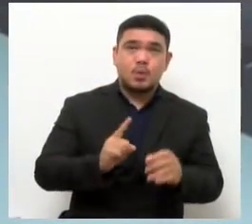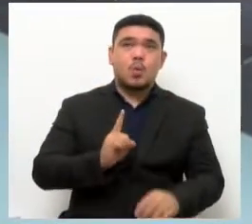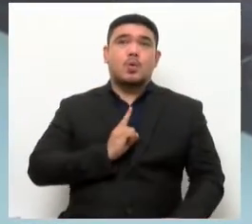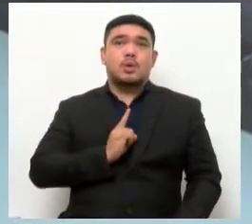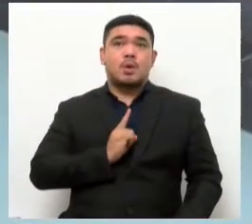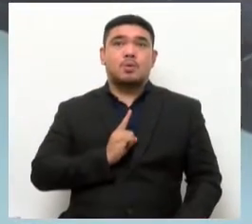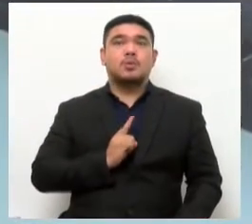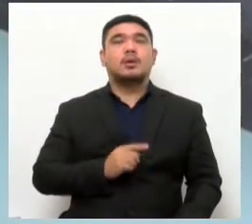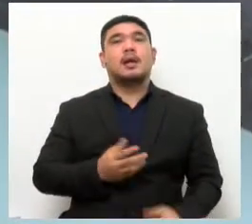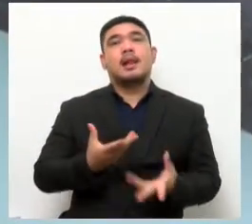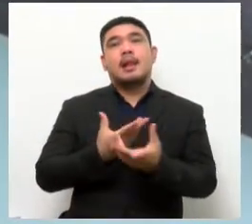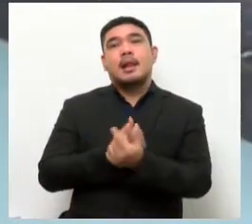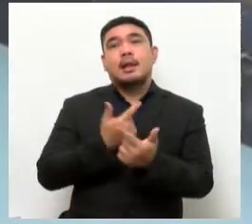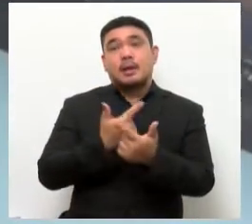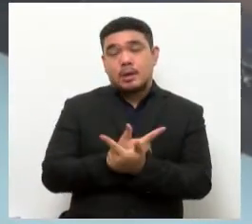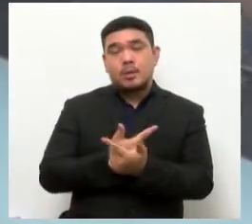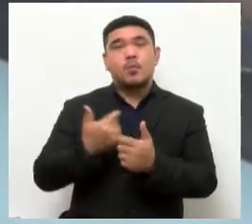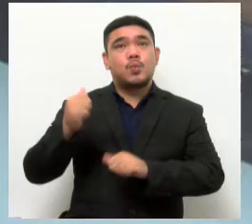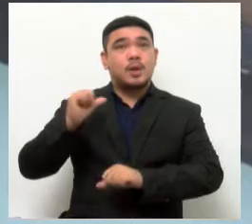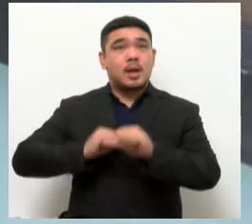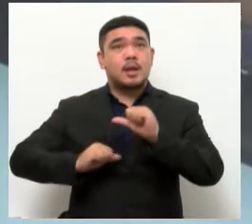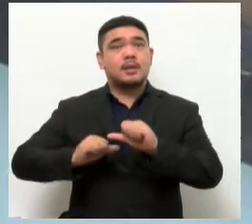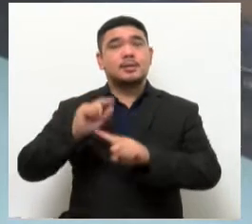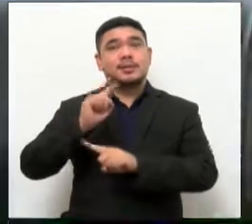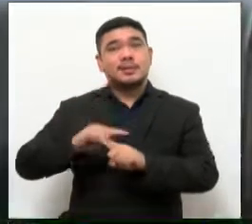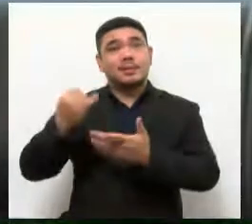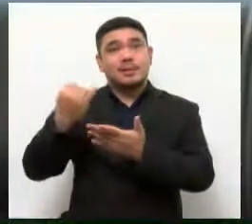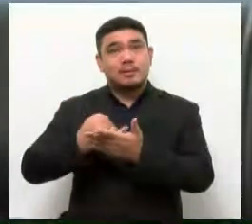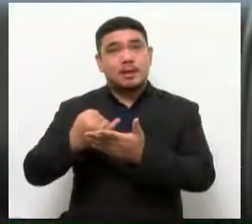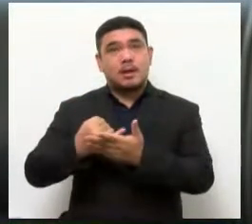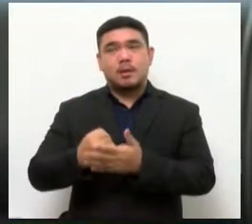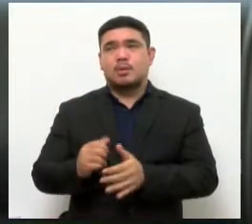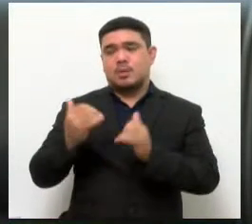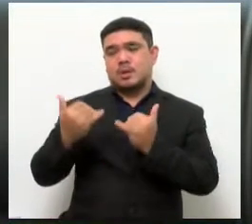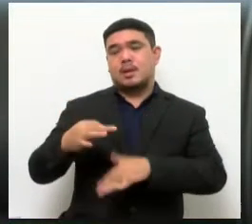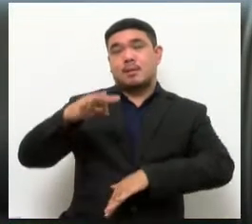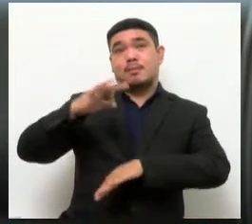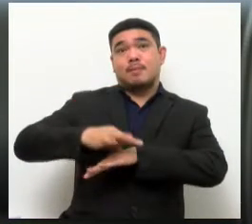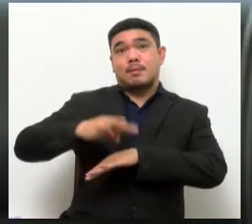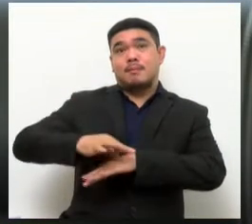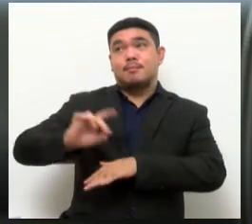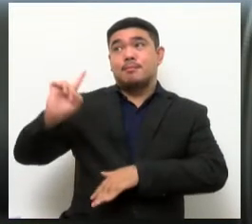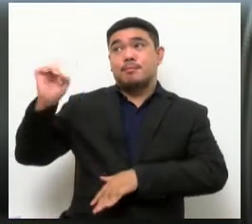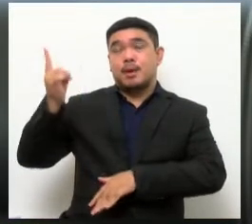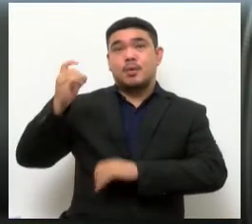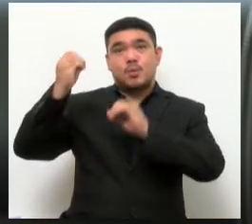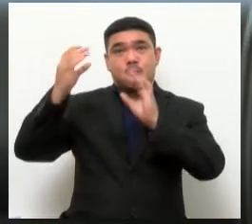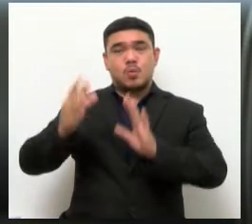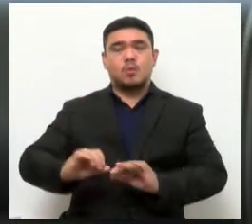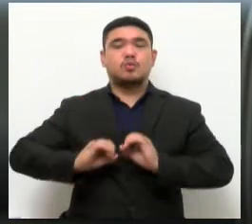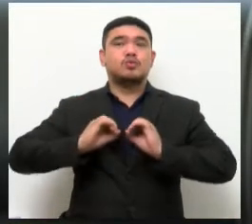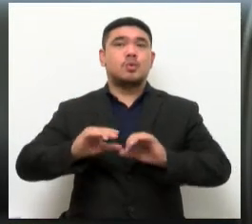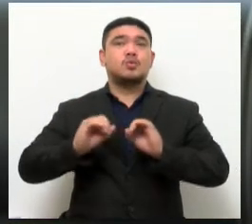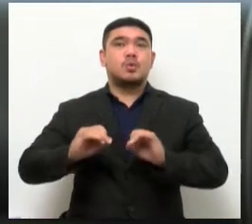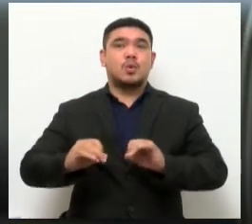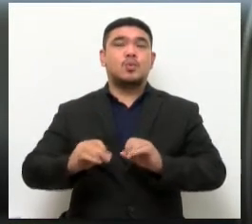ทั้งวิชาคณิตศาสตร์วิทยาศาสตร์และศิลปะแต่ปัจจุบันมีคุณครูมาบรรจุใหม่และได้รับหน้าที่สอนต่อในทุ